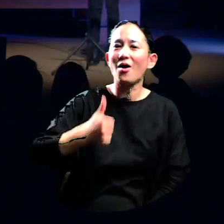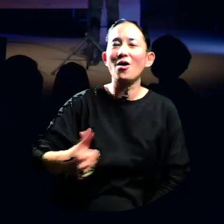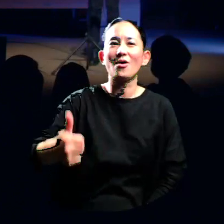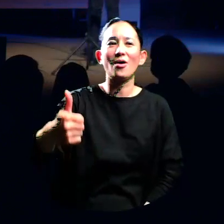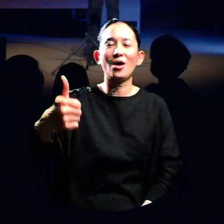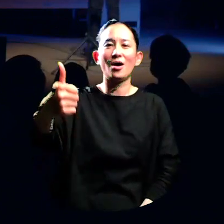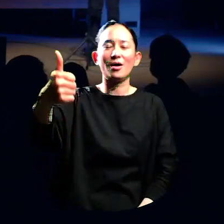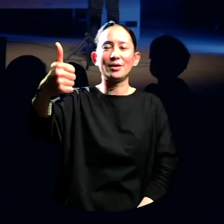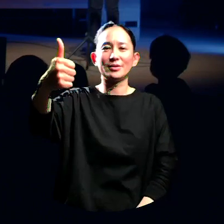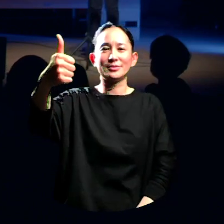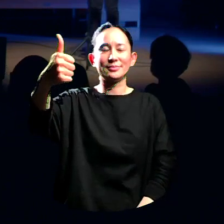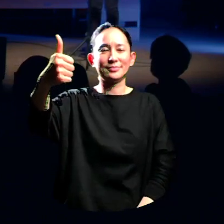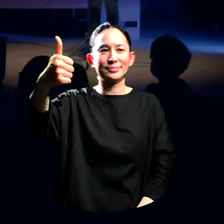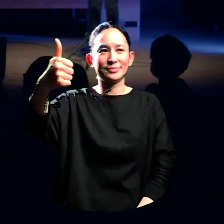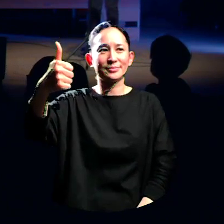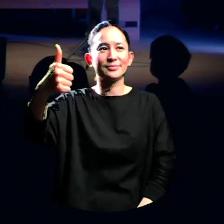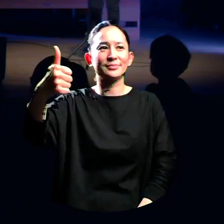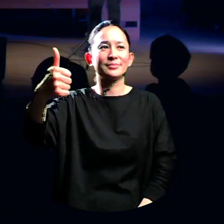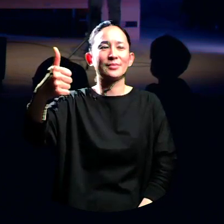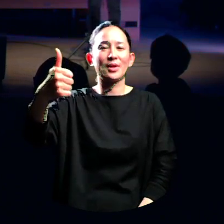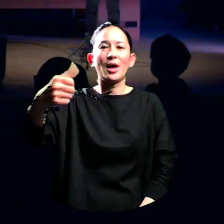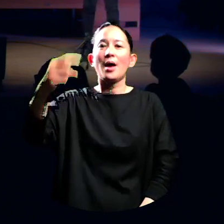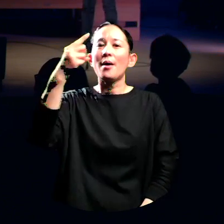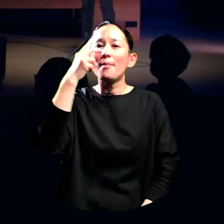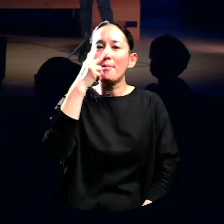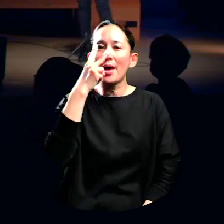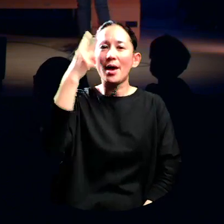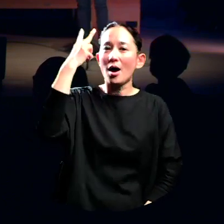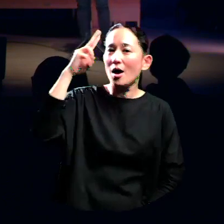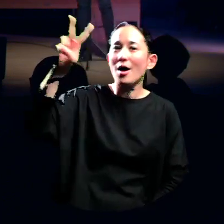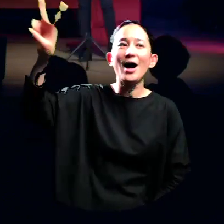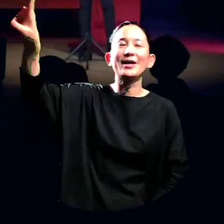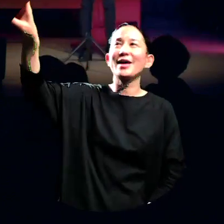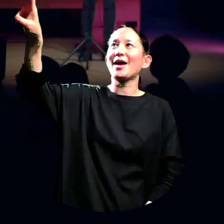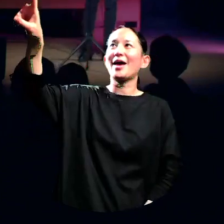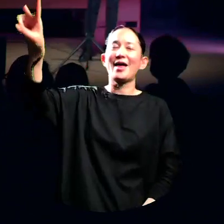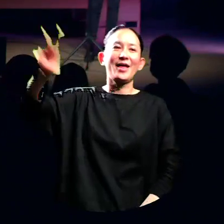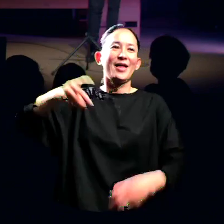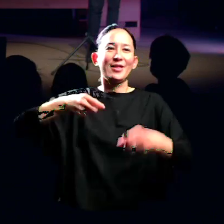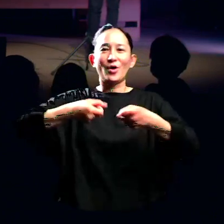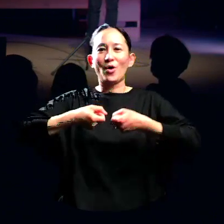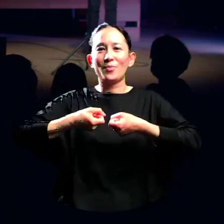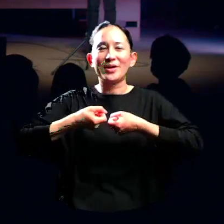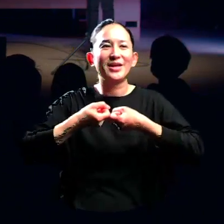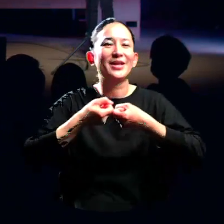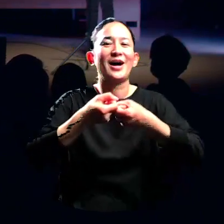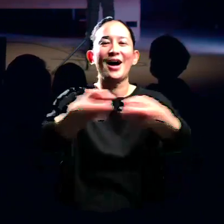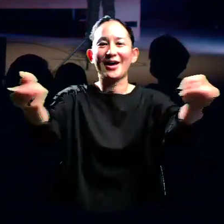Lift up your hands.